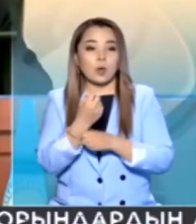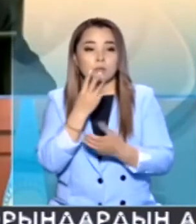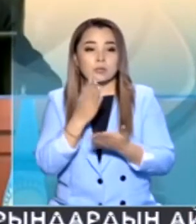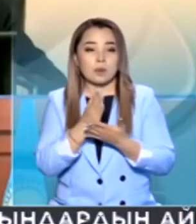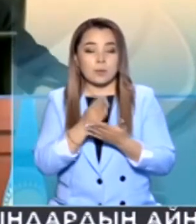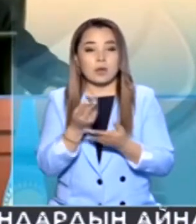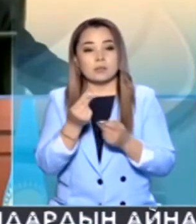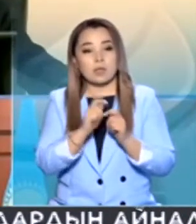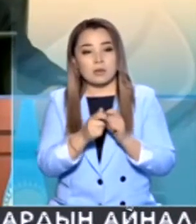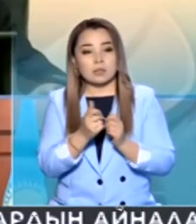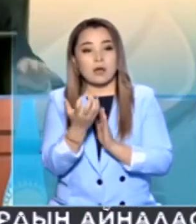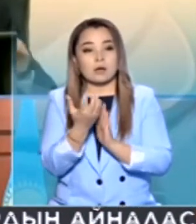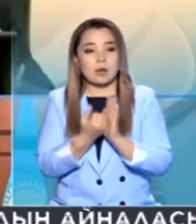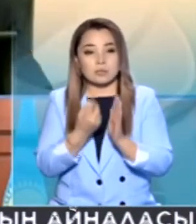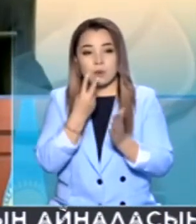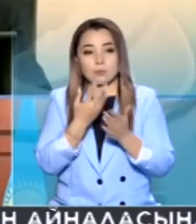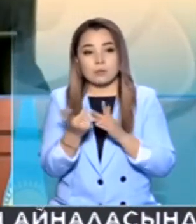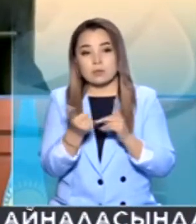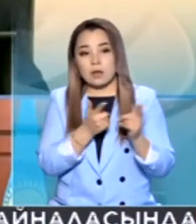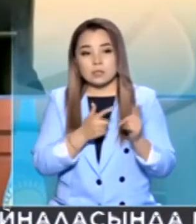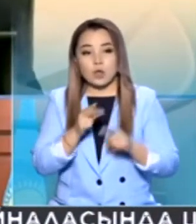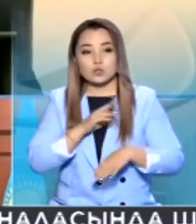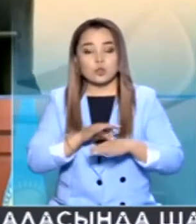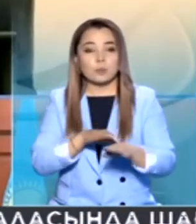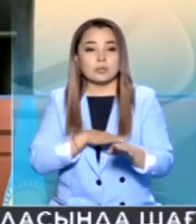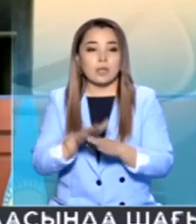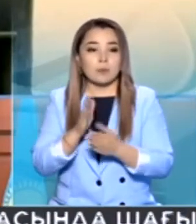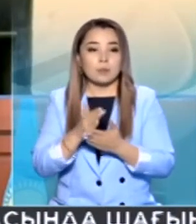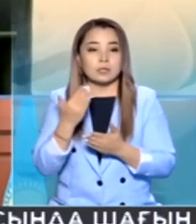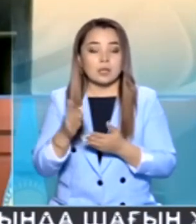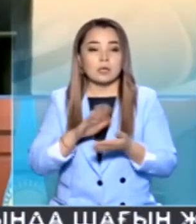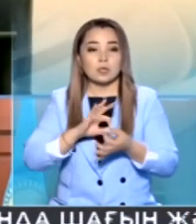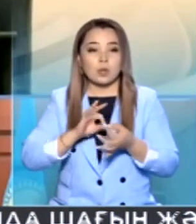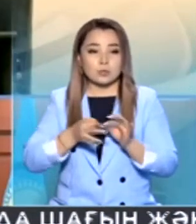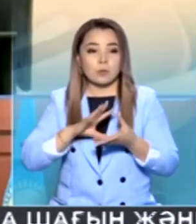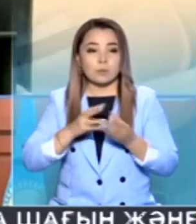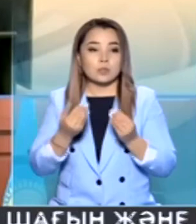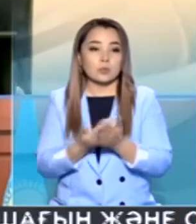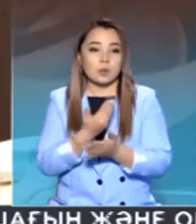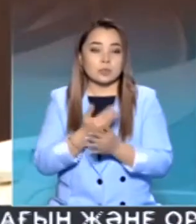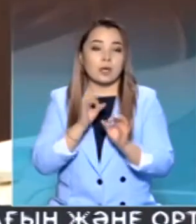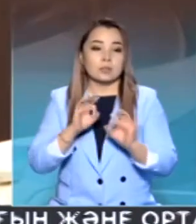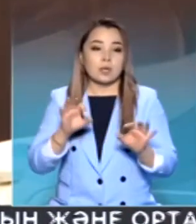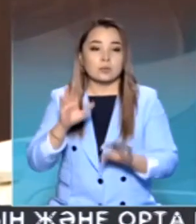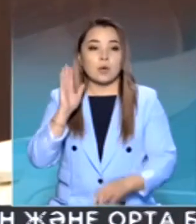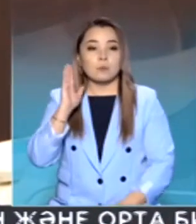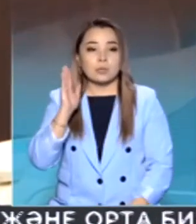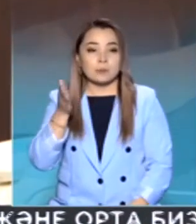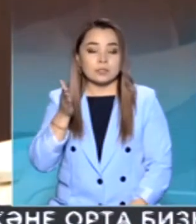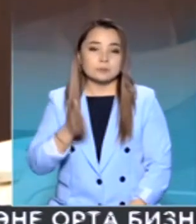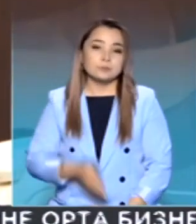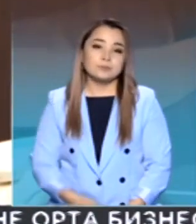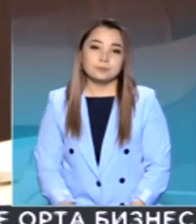мен білікті кадрлар даярлау мәселесін қолға алу керек. Ол жайлы толығырақ алдағы шығарылымда айтамын.